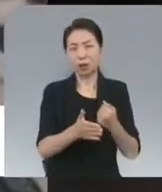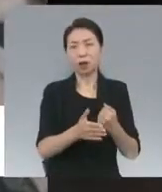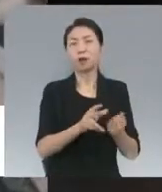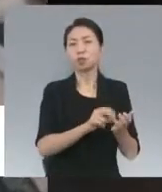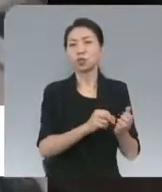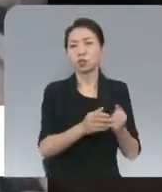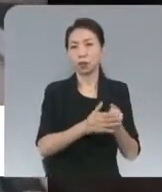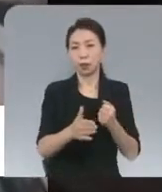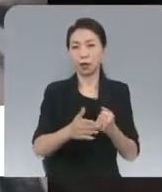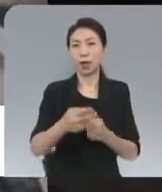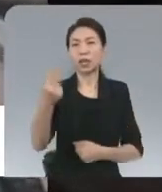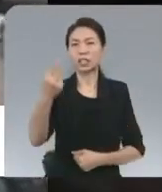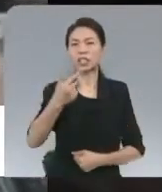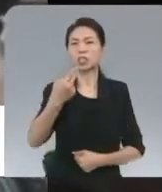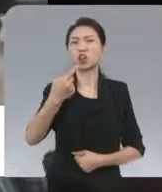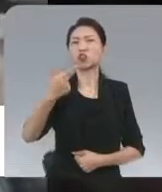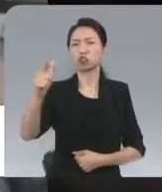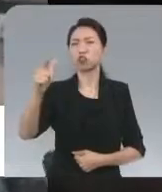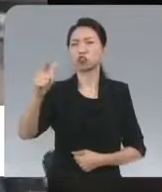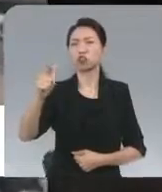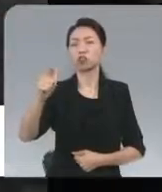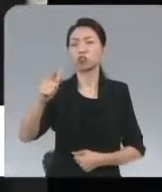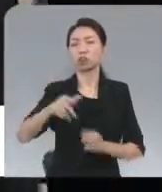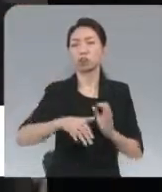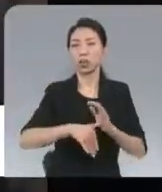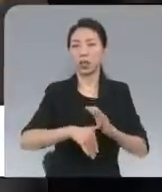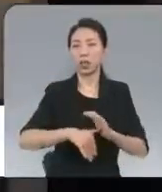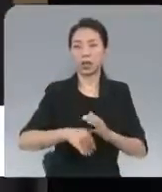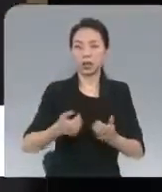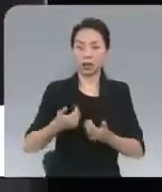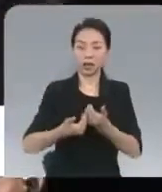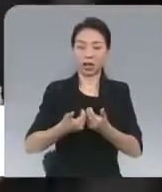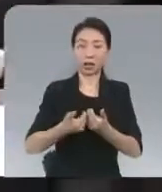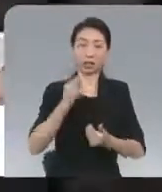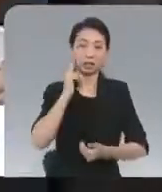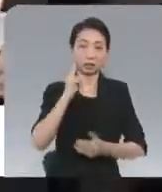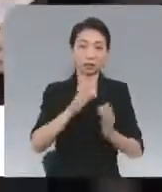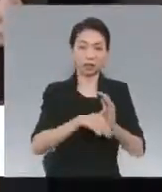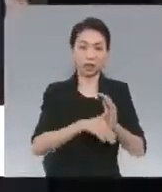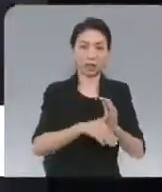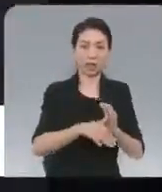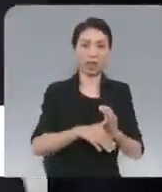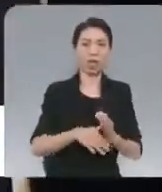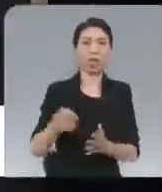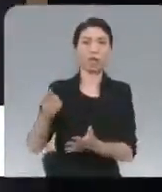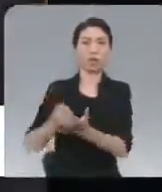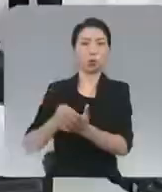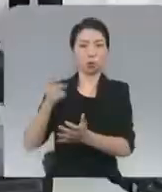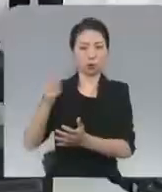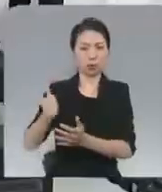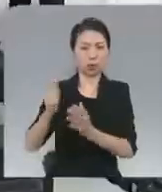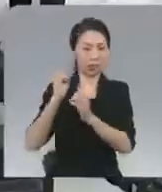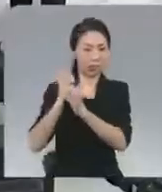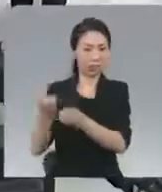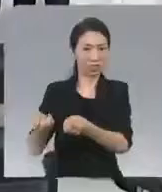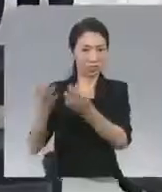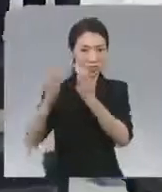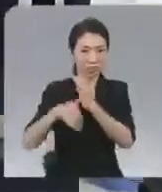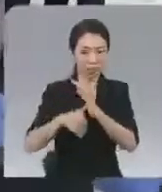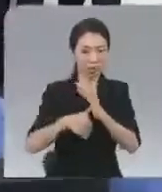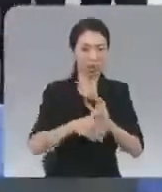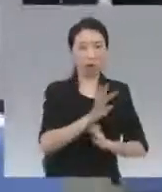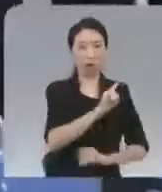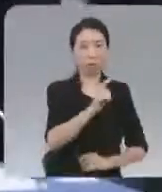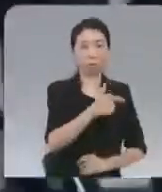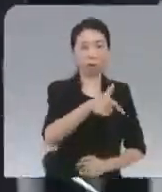hàng Nhật giấu đi gia vị Nhật Bản tiến hành đo Đạt đường thủy trên Hải phận đảo túc tô cũ Ừ chứ phủ sôi đã cử Ngoại trưởng khi đó